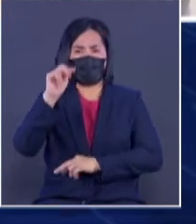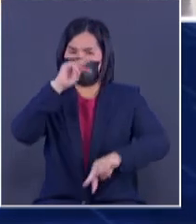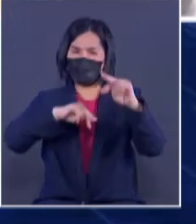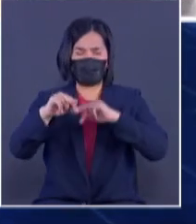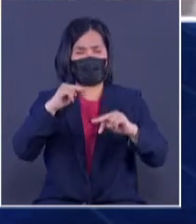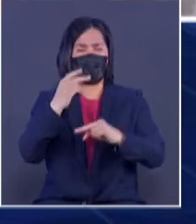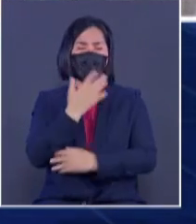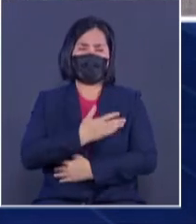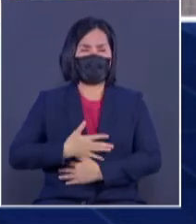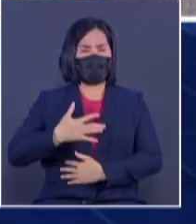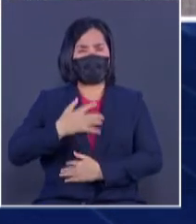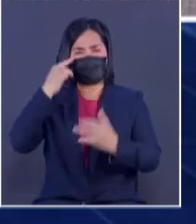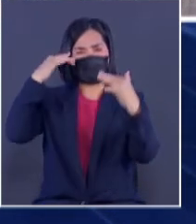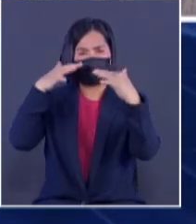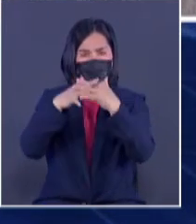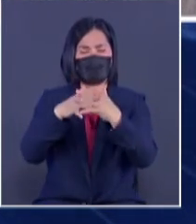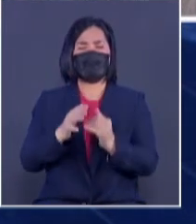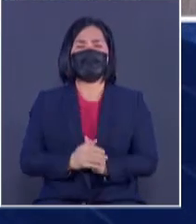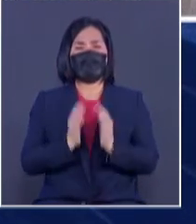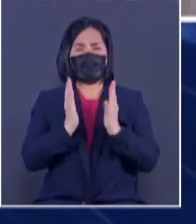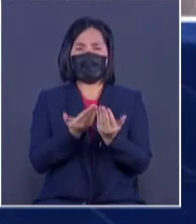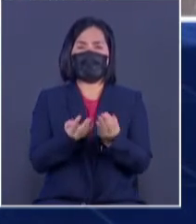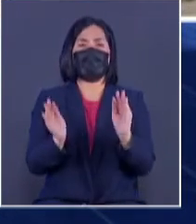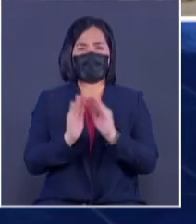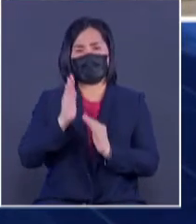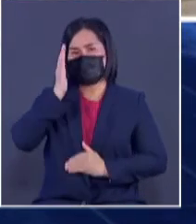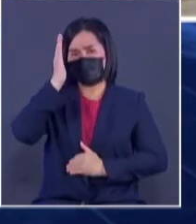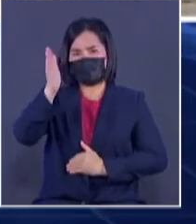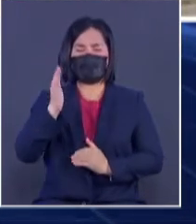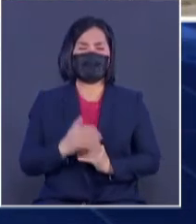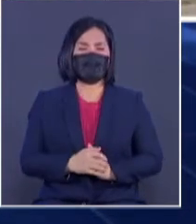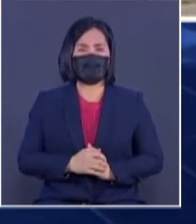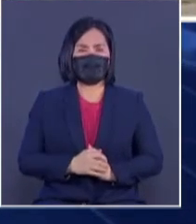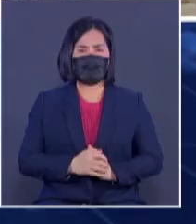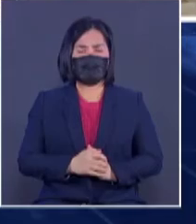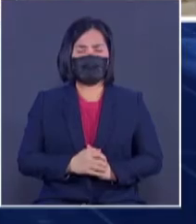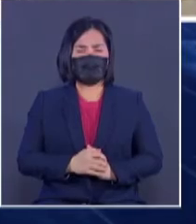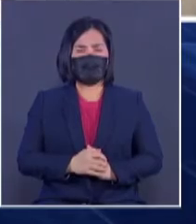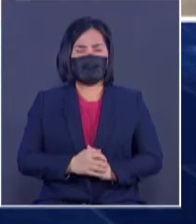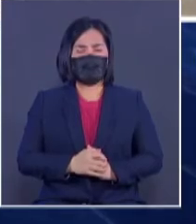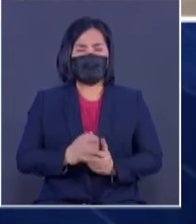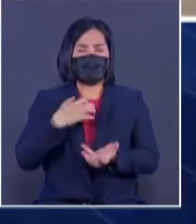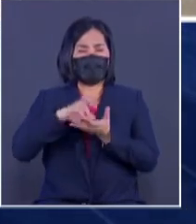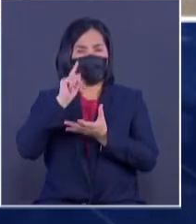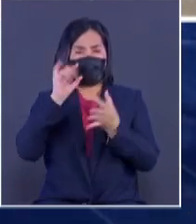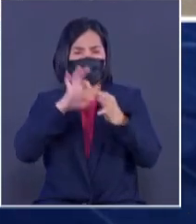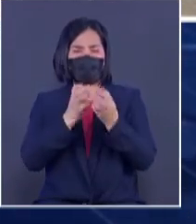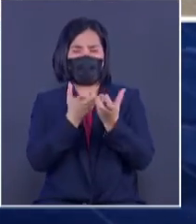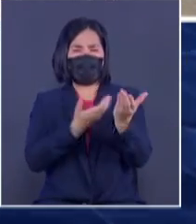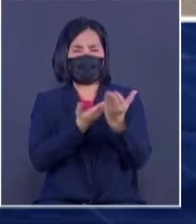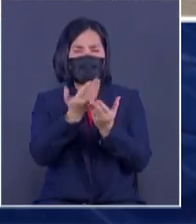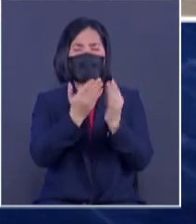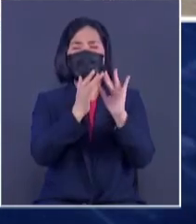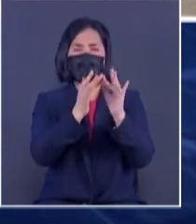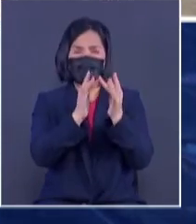จดูแลสภาพจิตใจและสุขภาพของคนในครอบครัวนะคะนี่ก็เป็นเรื่องที่เกิดขึ้นจากการซื้อของออนไลน์ซึ่ง